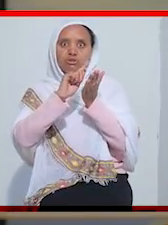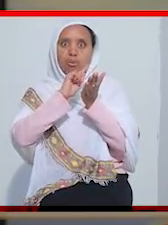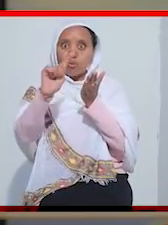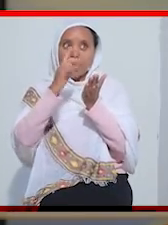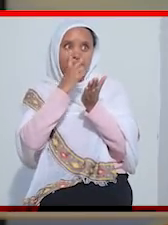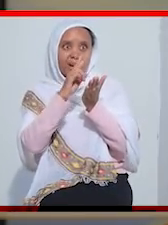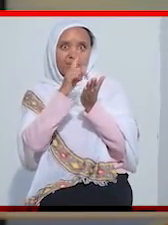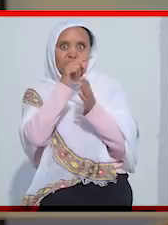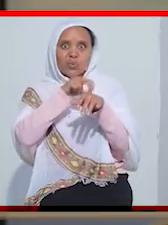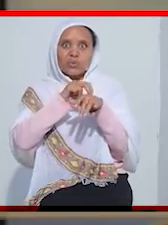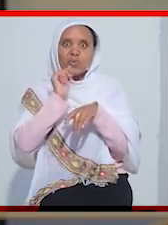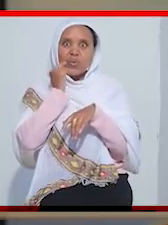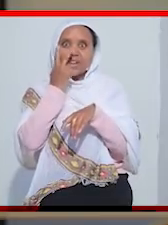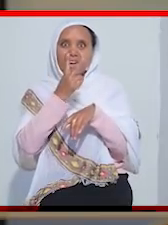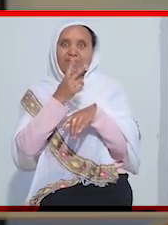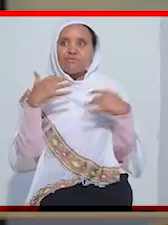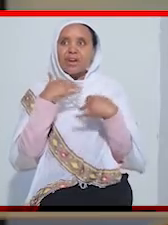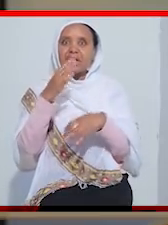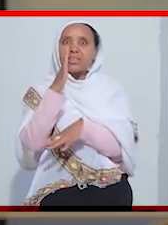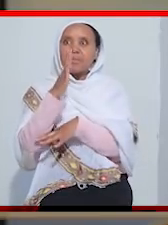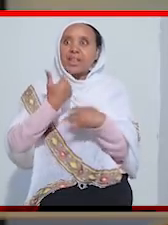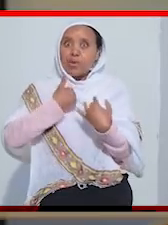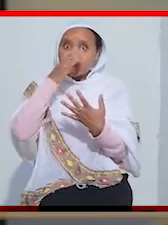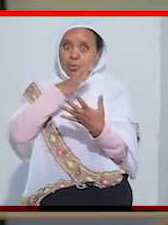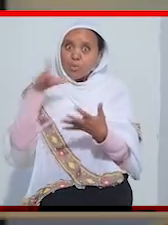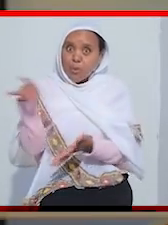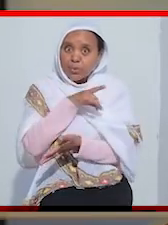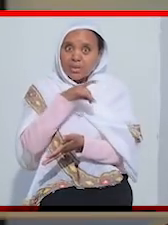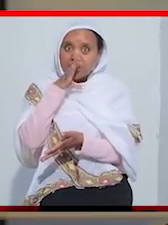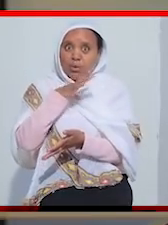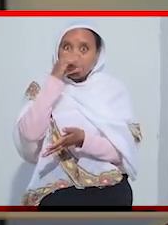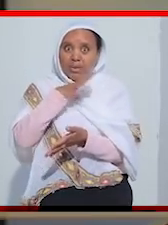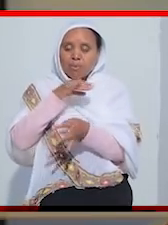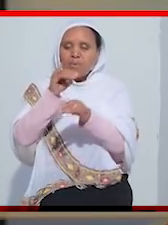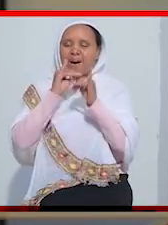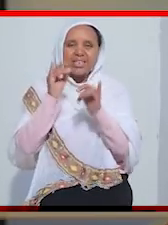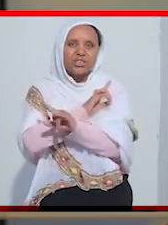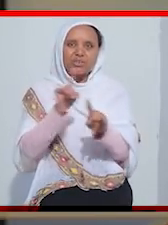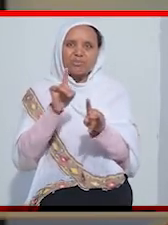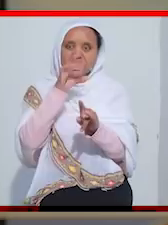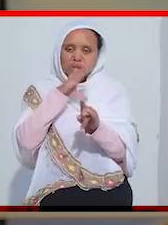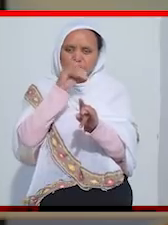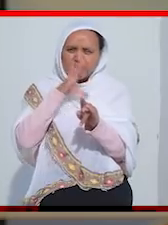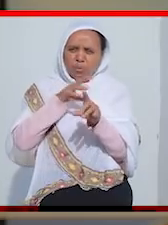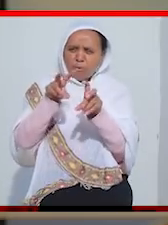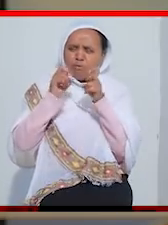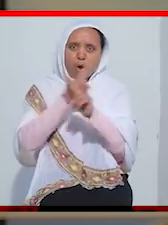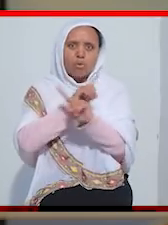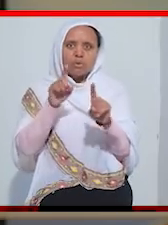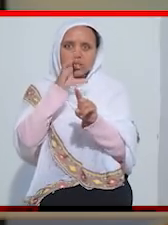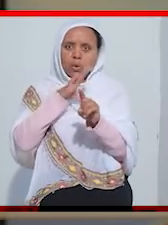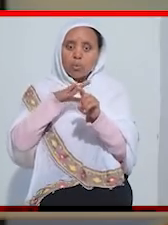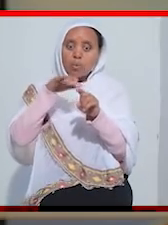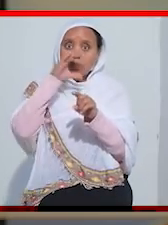አይተናል። ሰሞኑን ባየነው በዚህ ወቅት እንኳን ፈሪሃ እግዚአብሔር ያለው ሰው ቢሆን ኖሮ ሰው በሰው ላይ አይጨክንም፣ ሰው በሰው ላይ